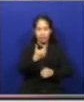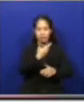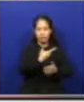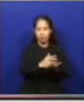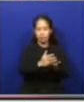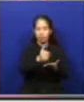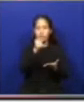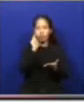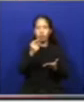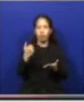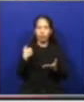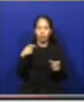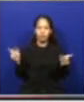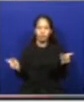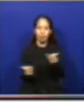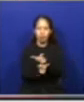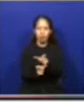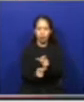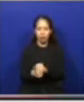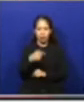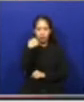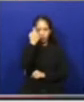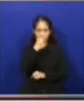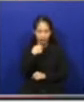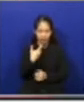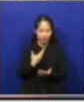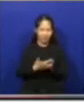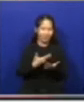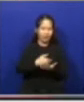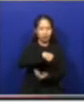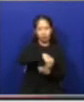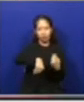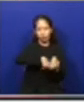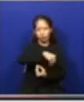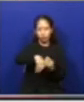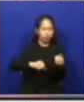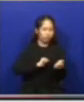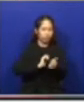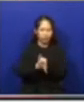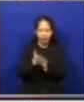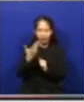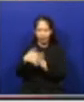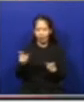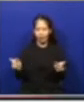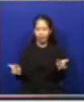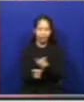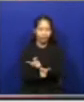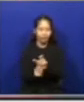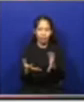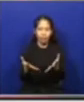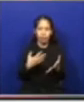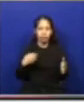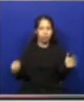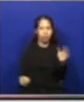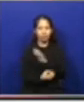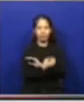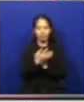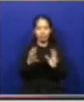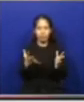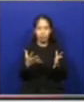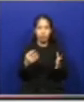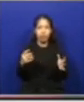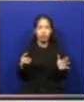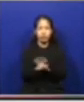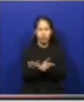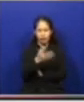องมีหลักประกันด้วยซึ่งก็ตัดออกไปเลยใครที่สภาพคล่องแย่อยู่แล้วก็ไม่มีหลักประกันก็หมดโอกาสสุดท้ายแล้วมันจะเหลือสักกี่ราย